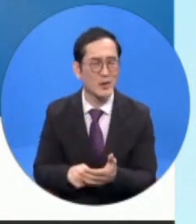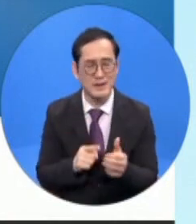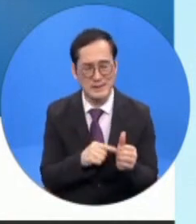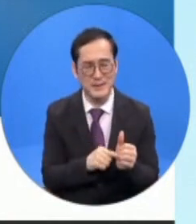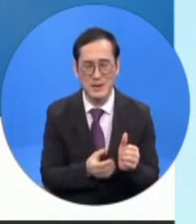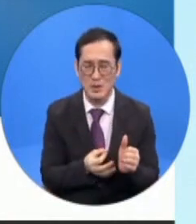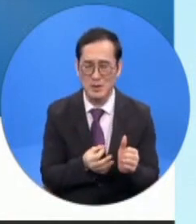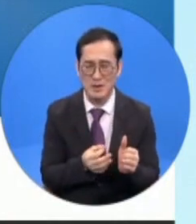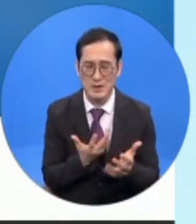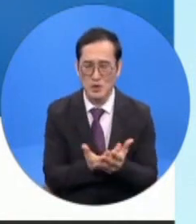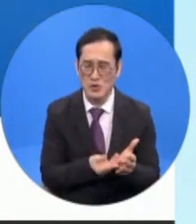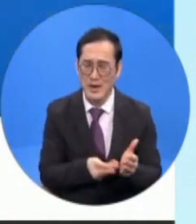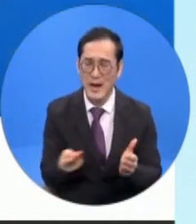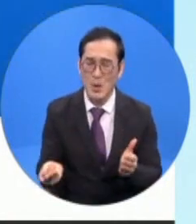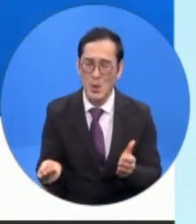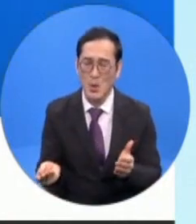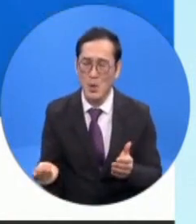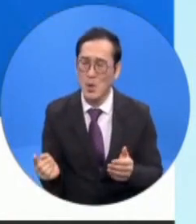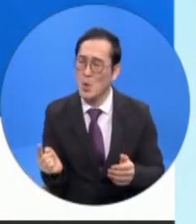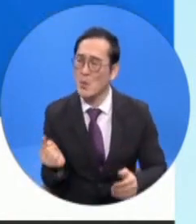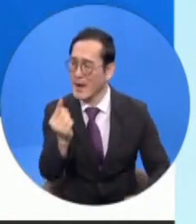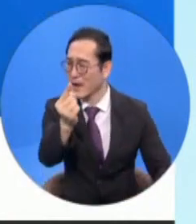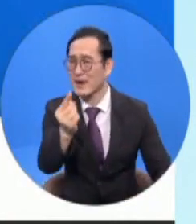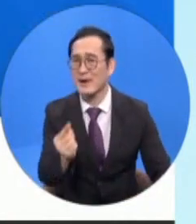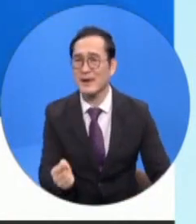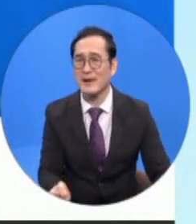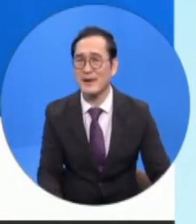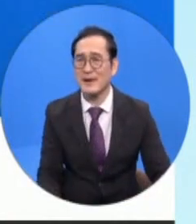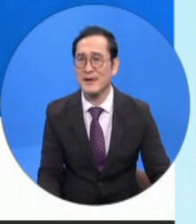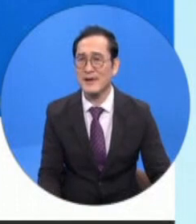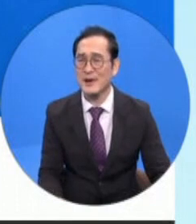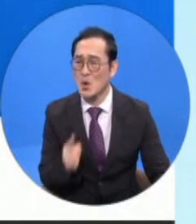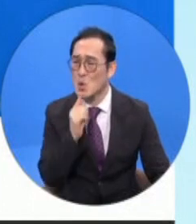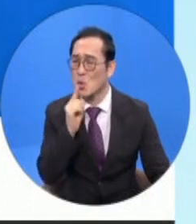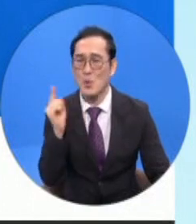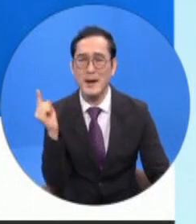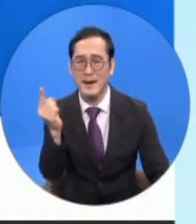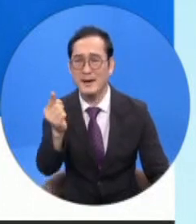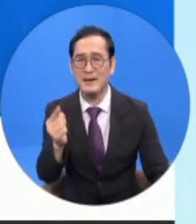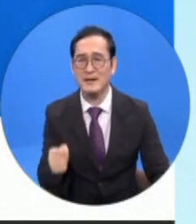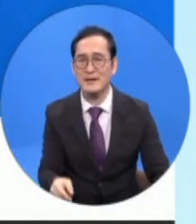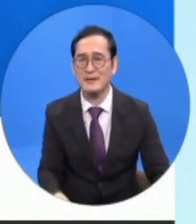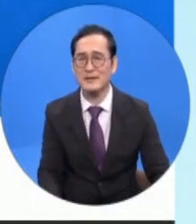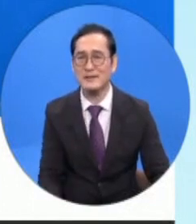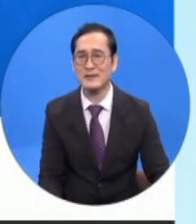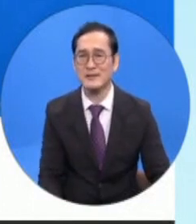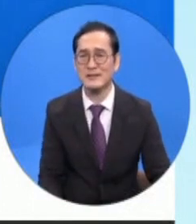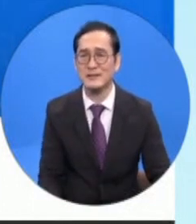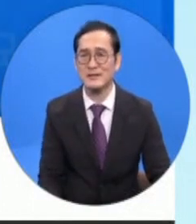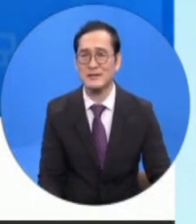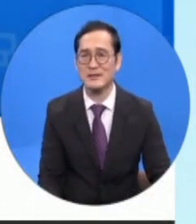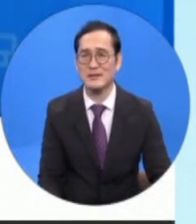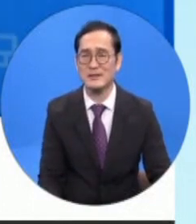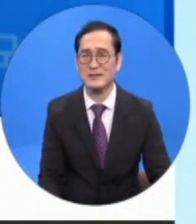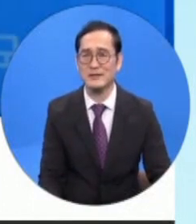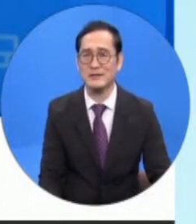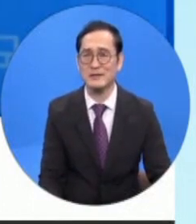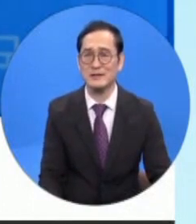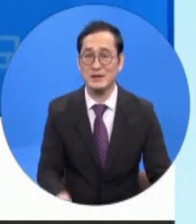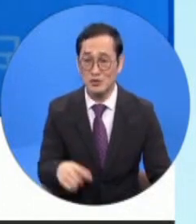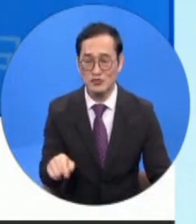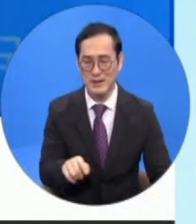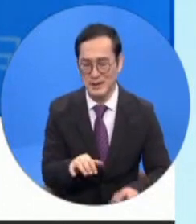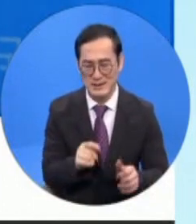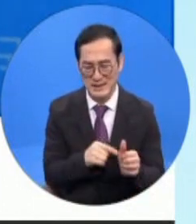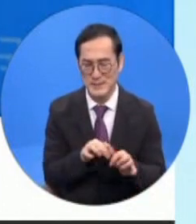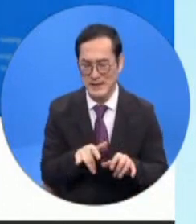조성을 한대로 이렇게 가고 고발장 접수 된거고 발전 파월 3일 4월 8일 버전이고 김우기 그 중에서 하나는 자기가 작정했다 소리를 했다 이런 단독기사 도